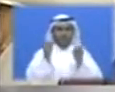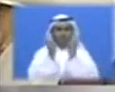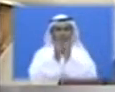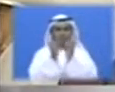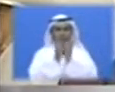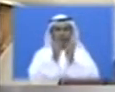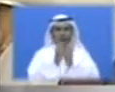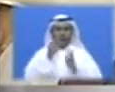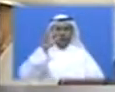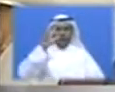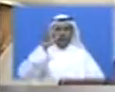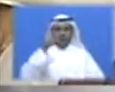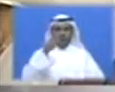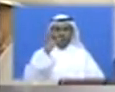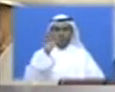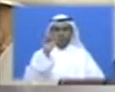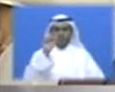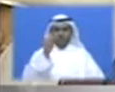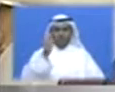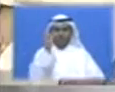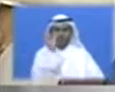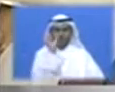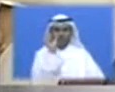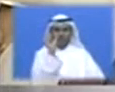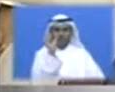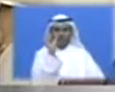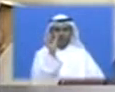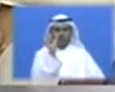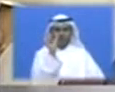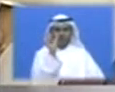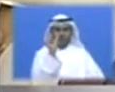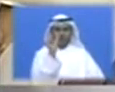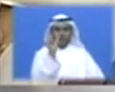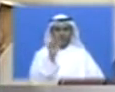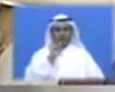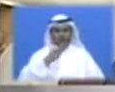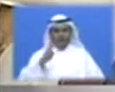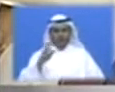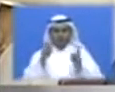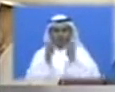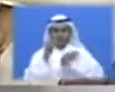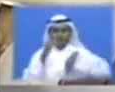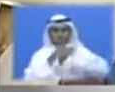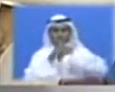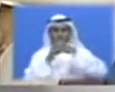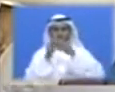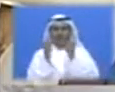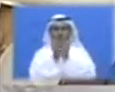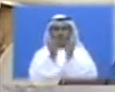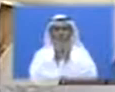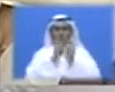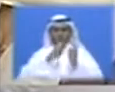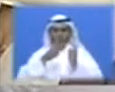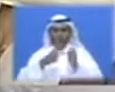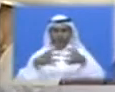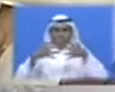شهر رمضان الرمضانية، آمل للجميع التوفيق، شاكرا ومقدرا الجهود الكبيرة للجنة